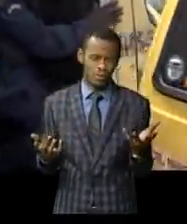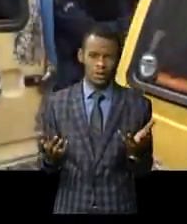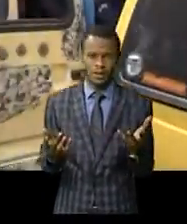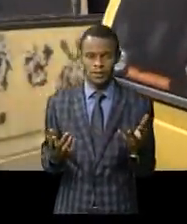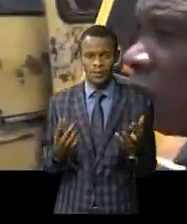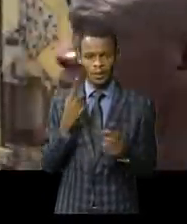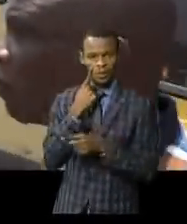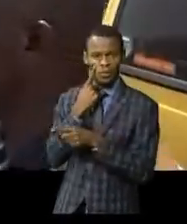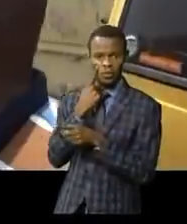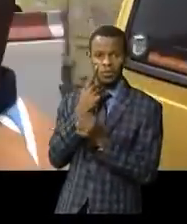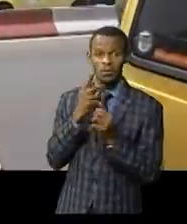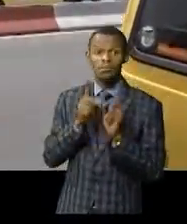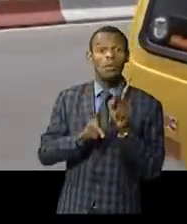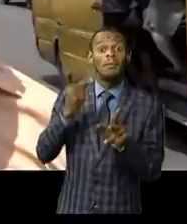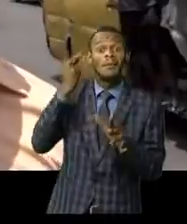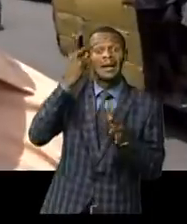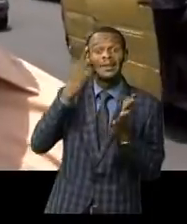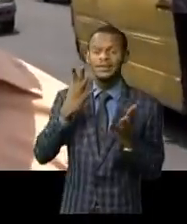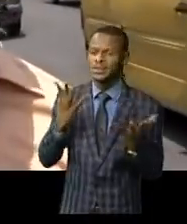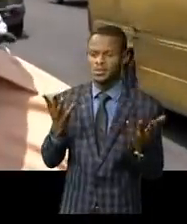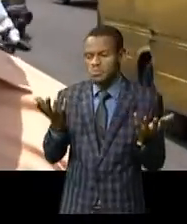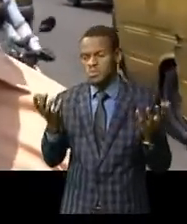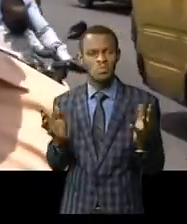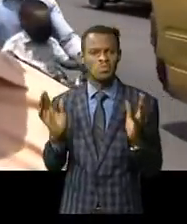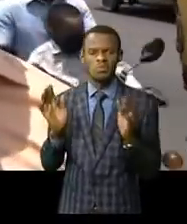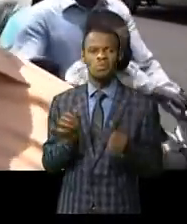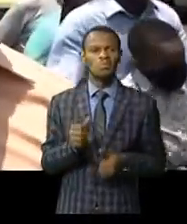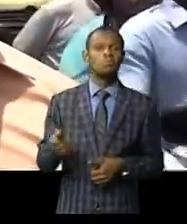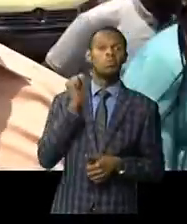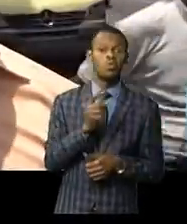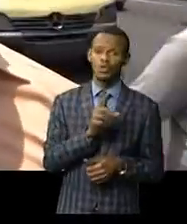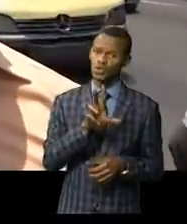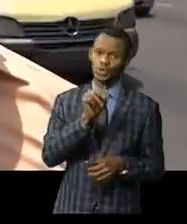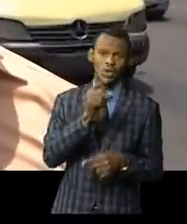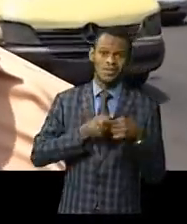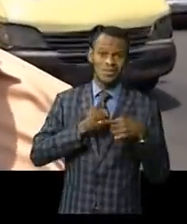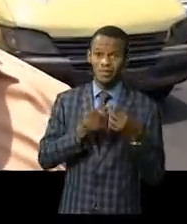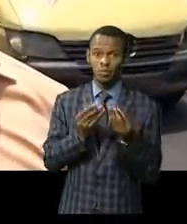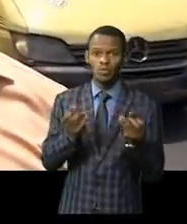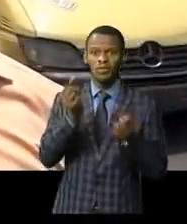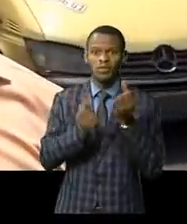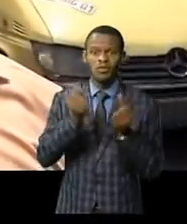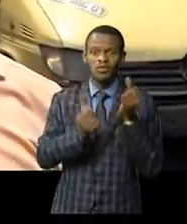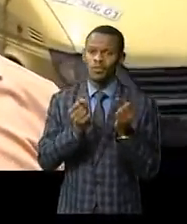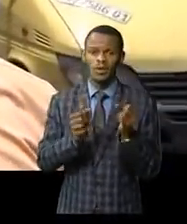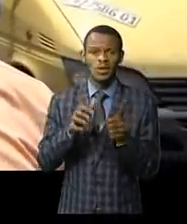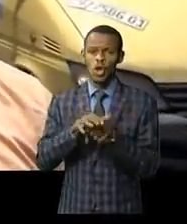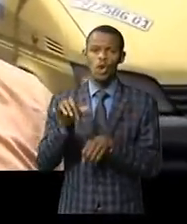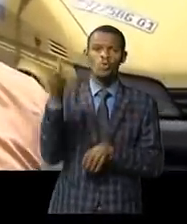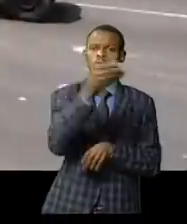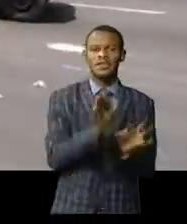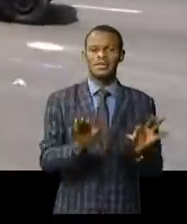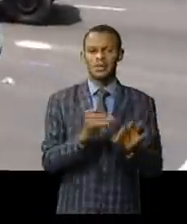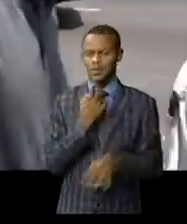la population quinoise n'a pas de choix. Il n'y a pas mieux que ça. Il y avait un autre moyen.